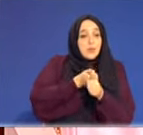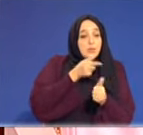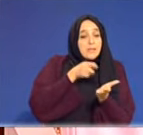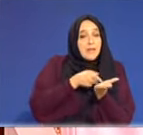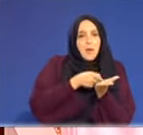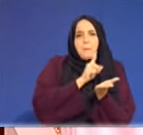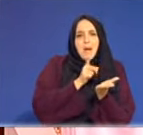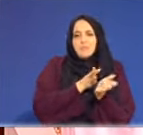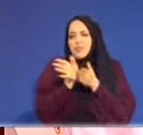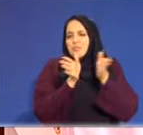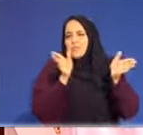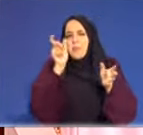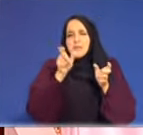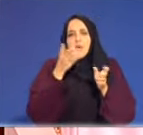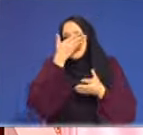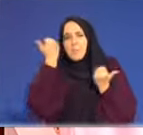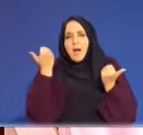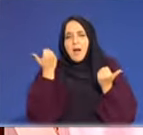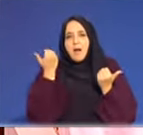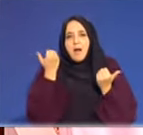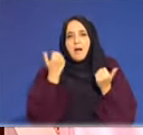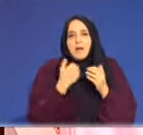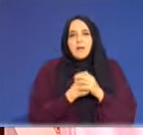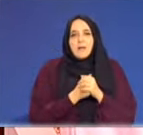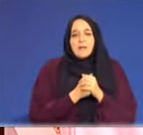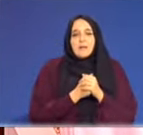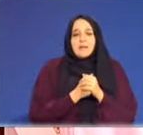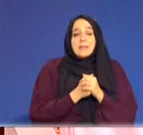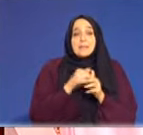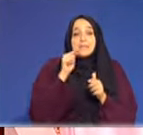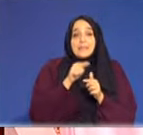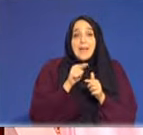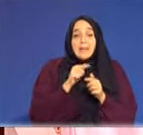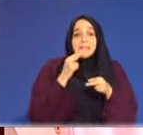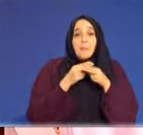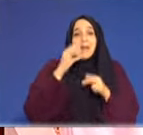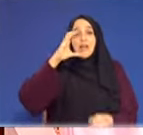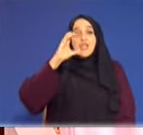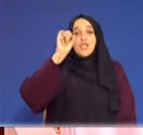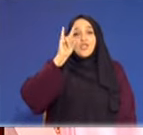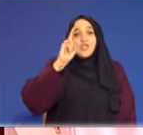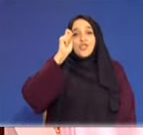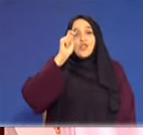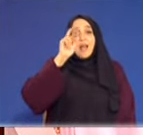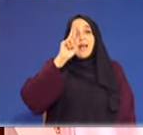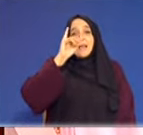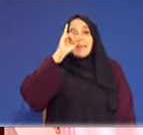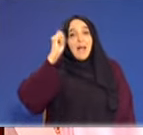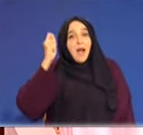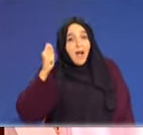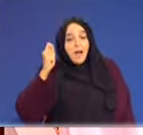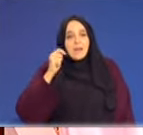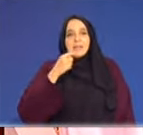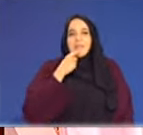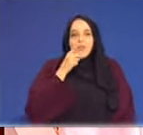أهواء الذين لا يعلمون. وما سميت أحكام الشريعة بالشريعة إلا لاستقامة أحكامها